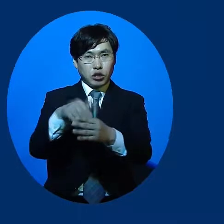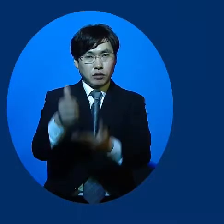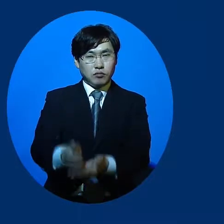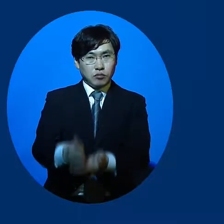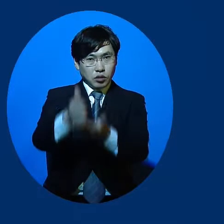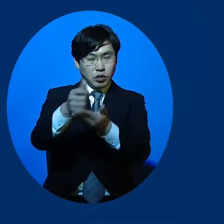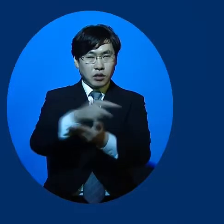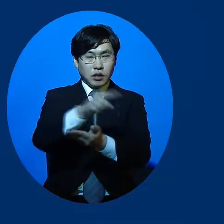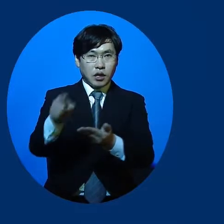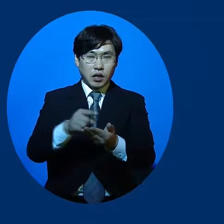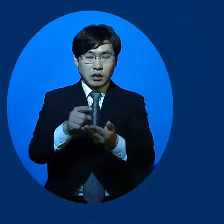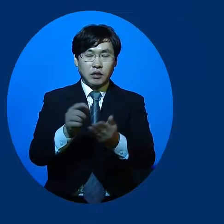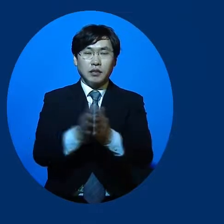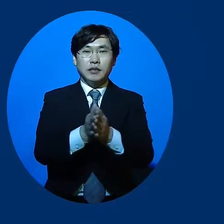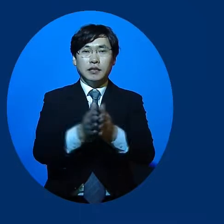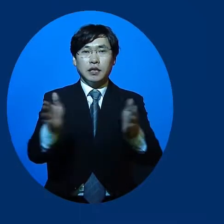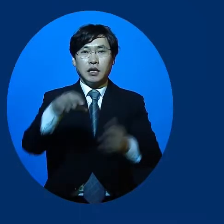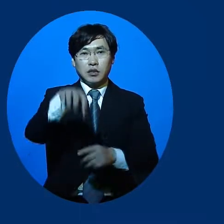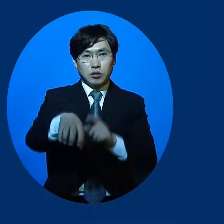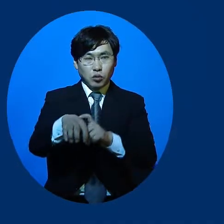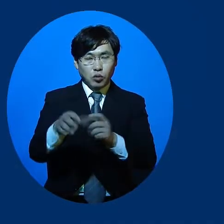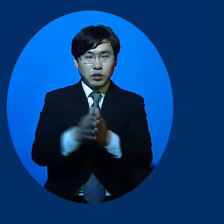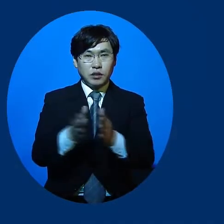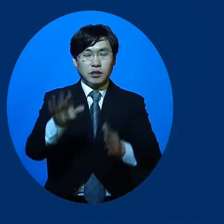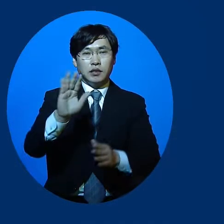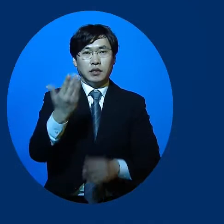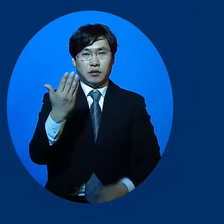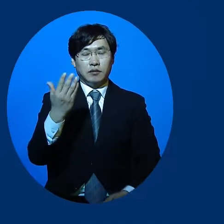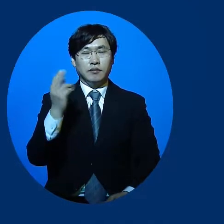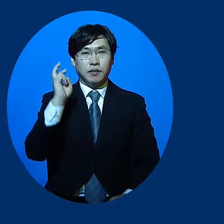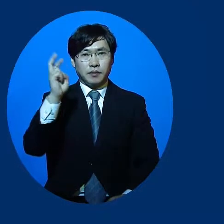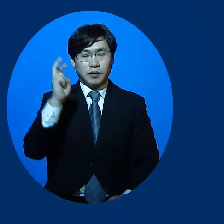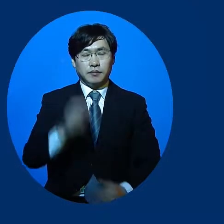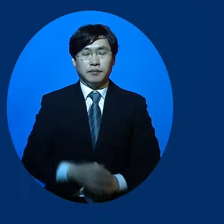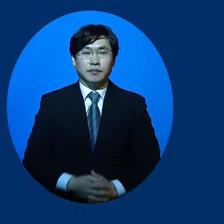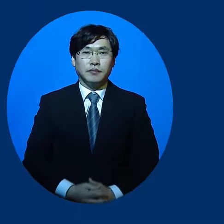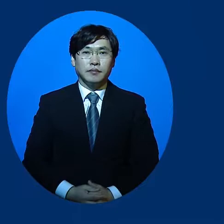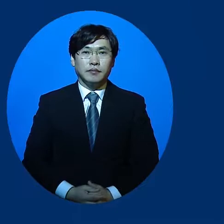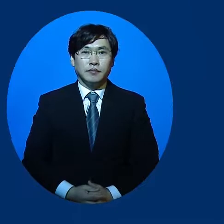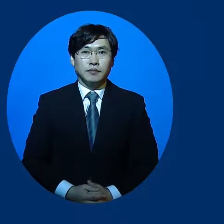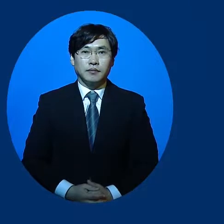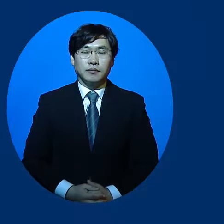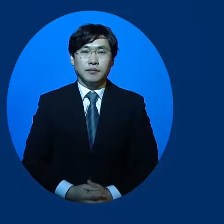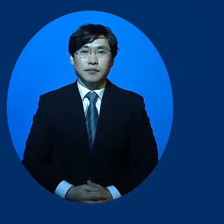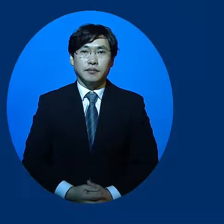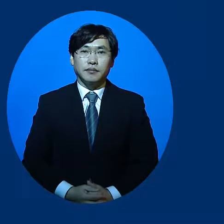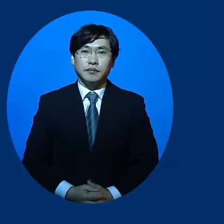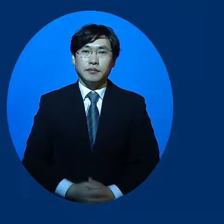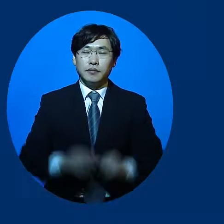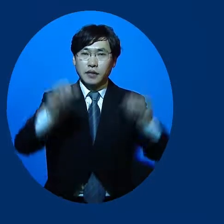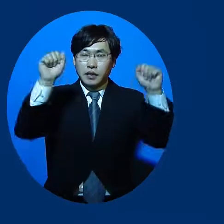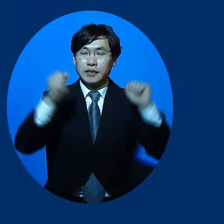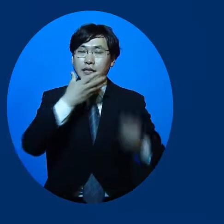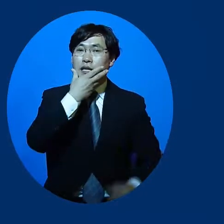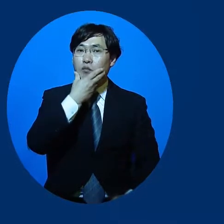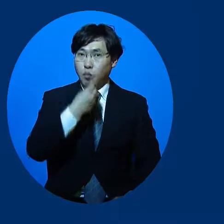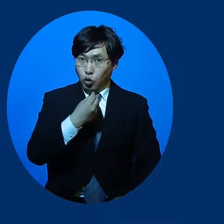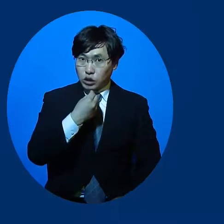문화 비전의 출발점이 될 것입니다. 보다 넓은 의미에서 체육